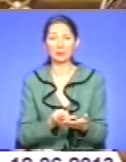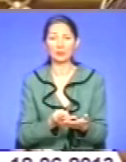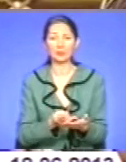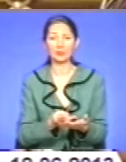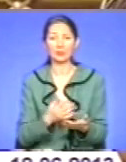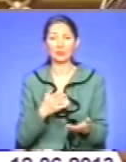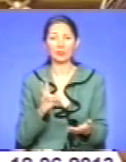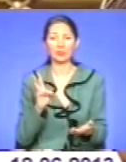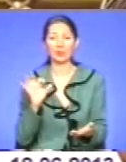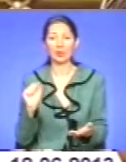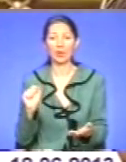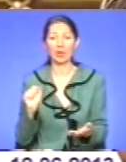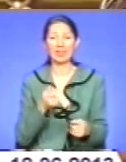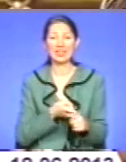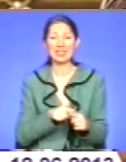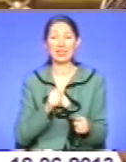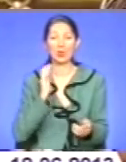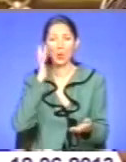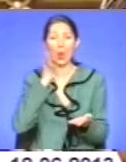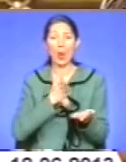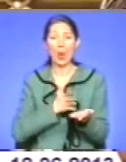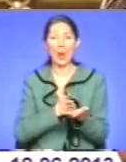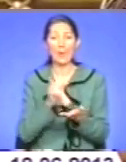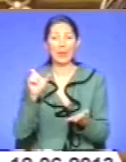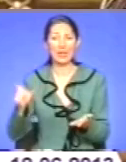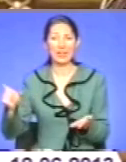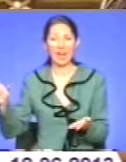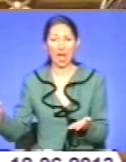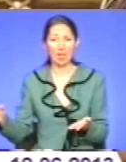дивитись на цих політиканів,